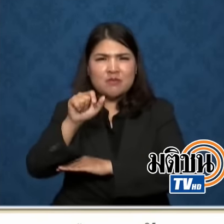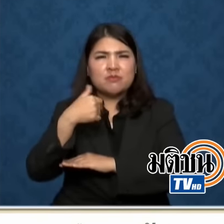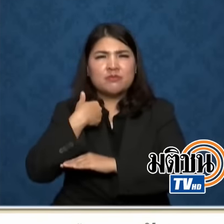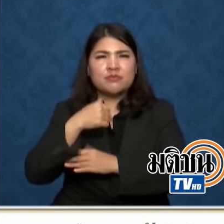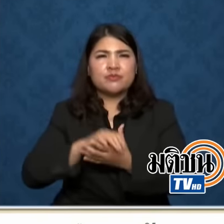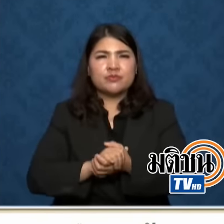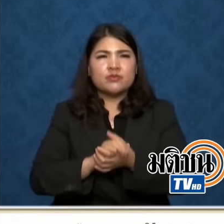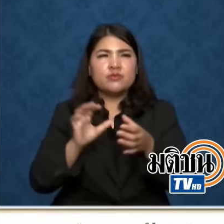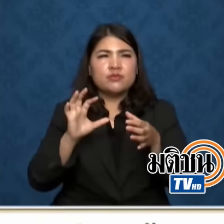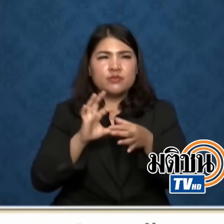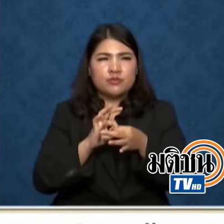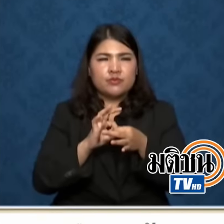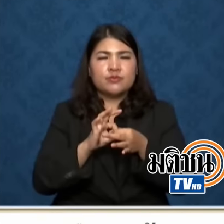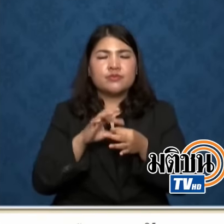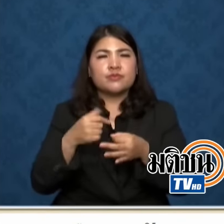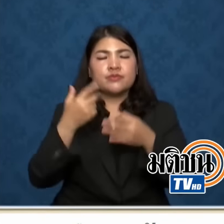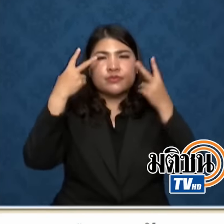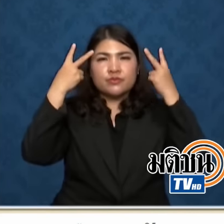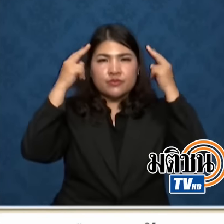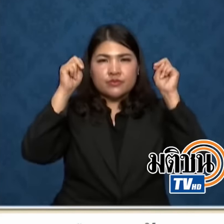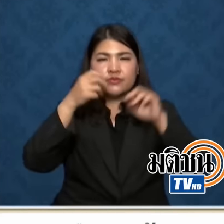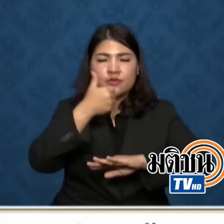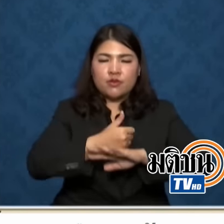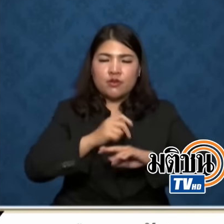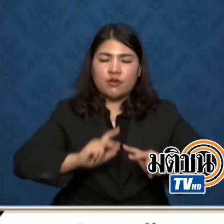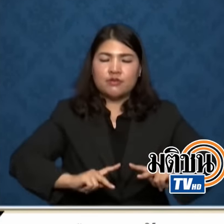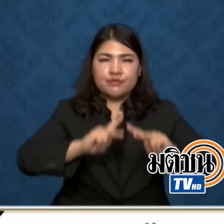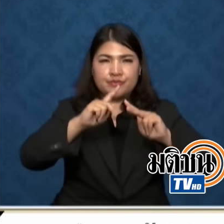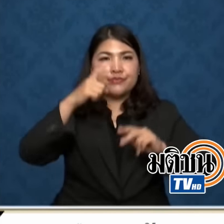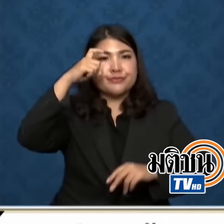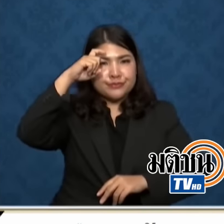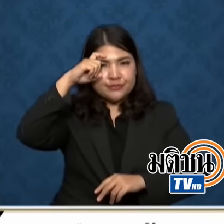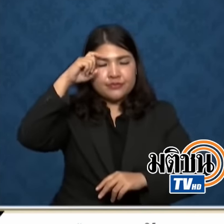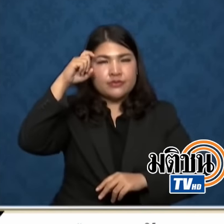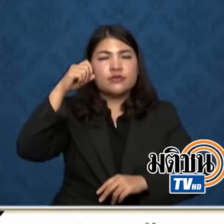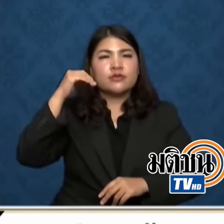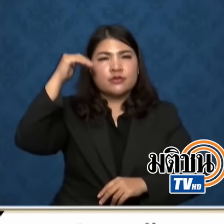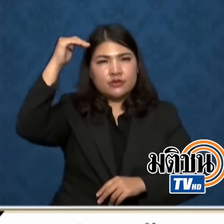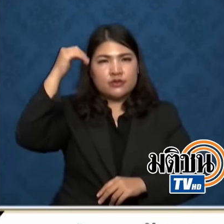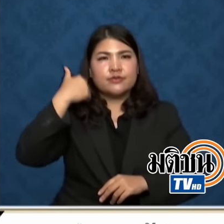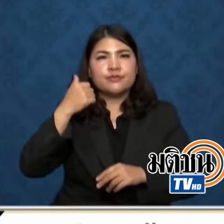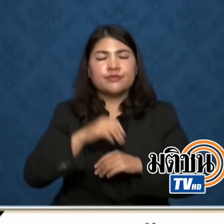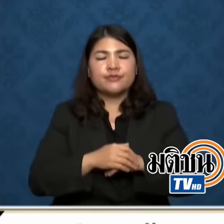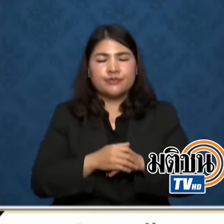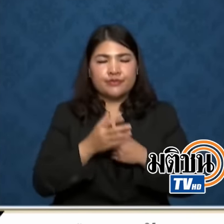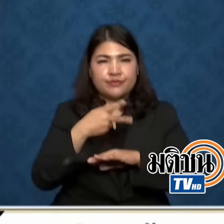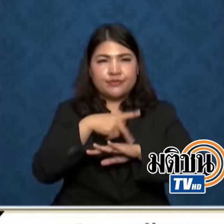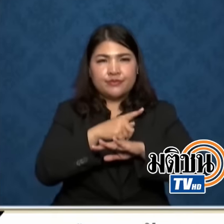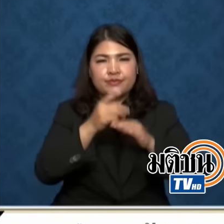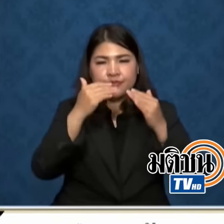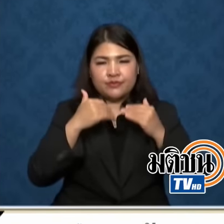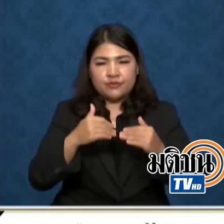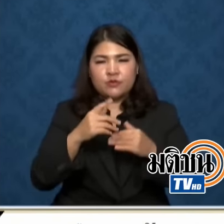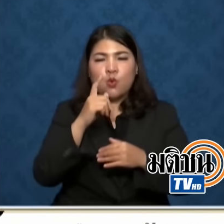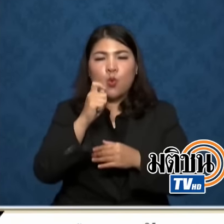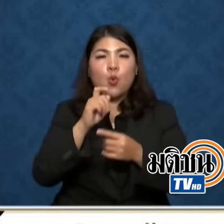ดันเรื่องซอฟต์พาวเวอร์ซึ่งมีนายกรัฐมนตรีท่านเศรษฐาทวีสินเป็นประธานท่านรองประธานเป็นคุณอุ๊งอิ๊งแพทอง